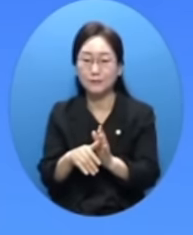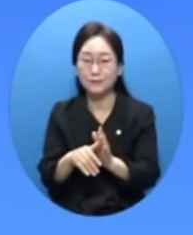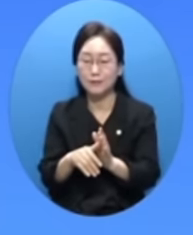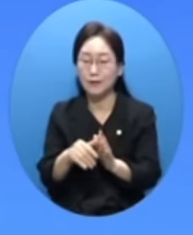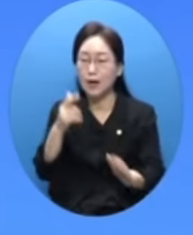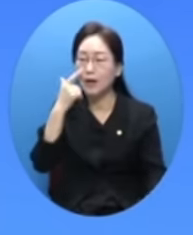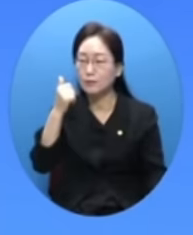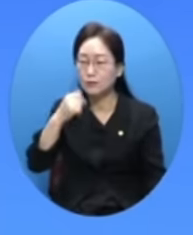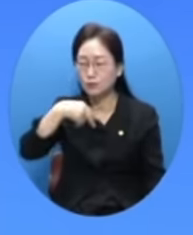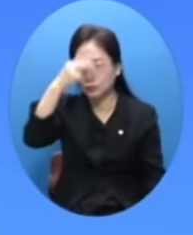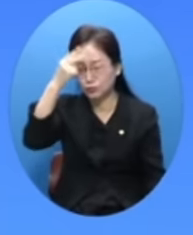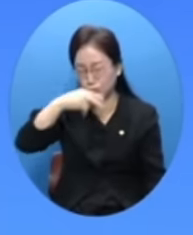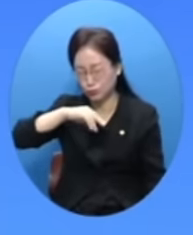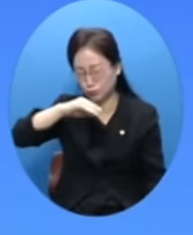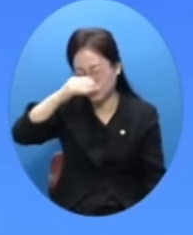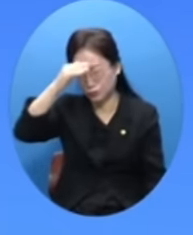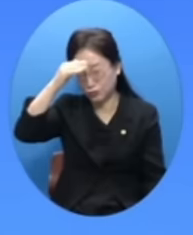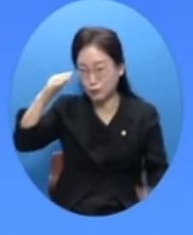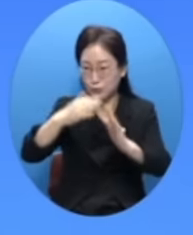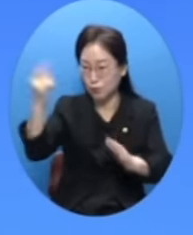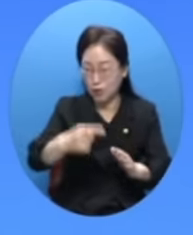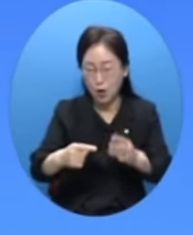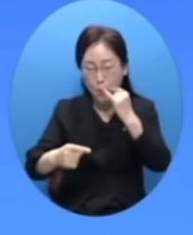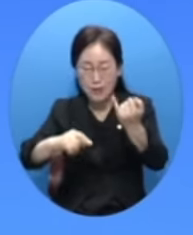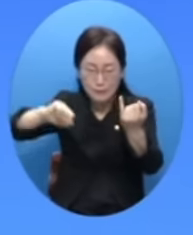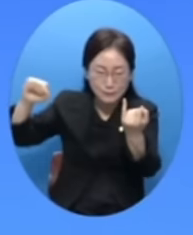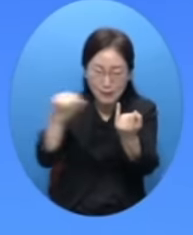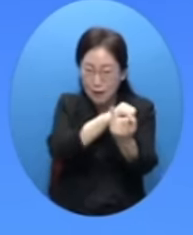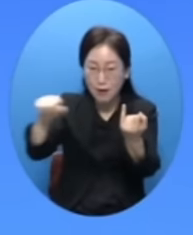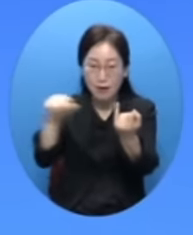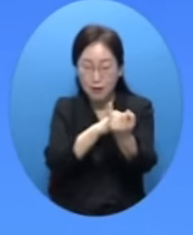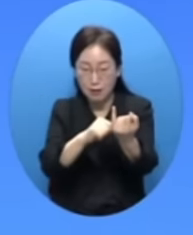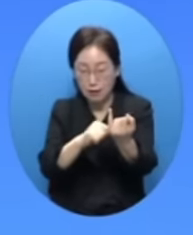아버지가 술만 먹으면 집에 들어와서 어머니를 때리는 걸 본 아들은